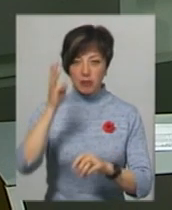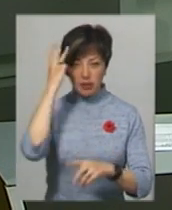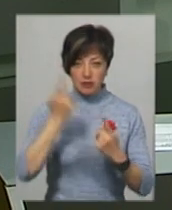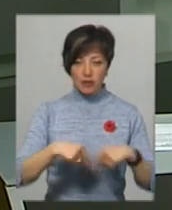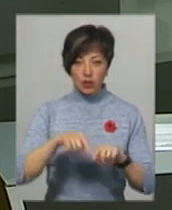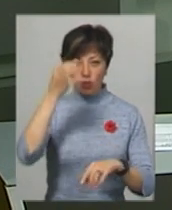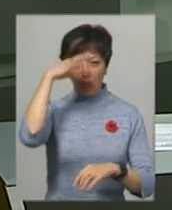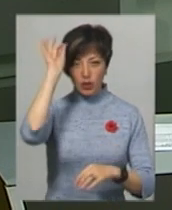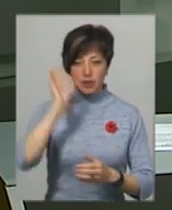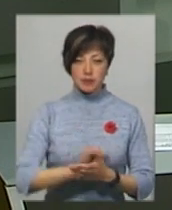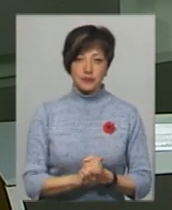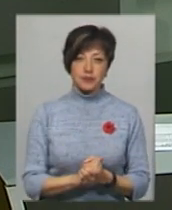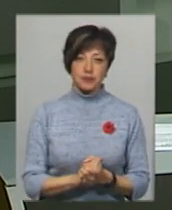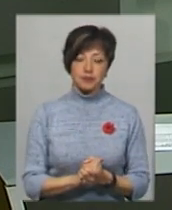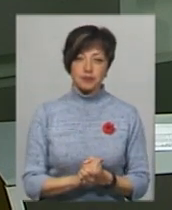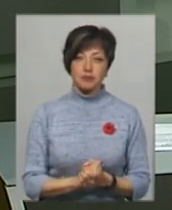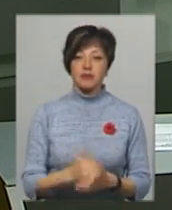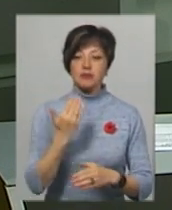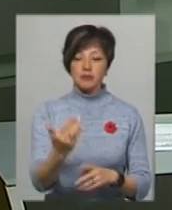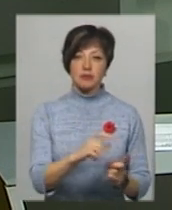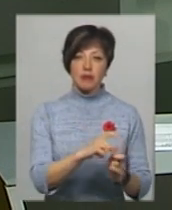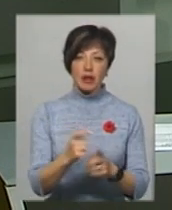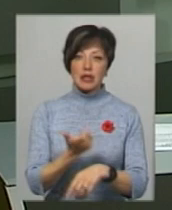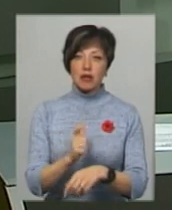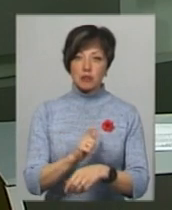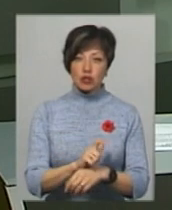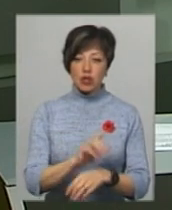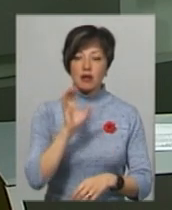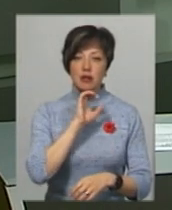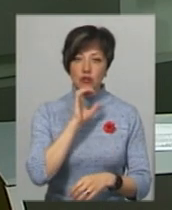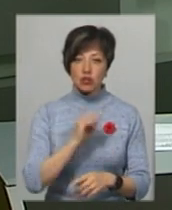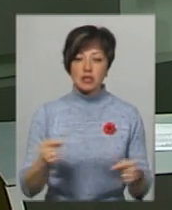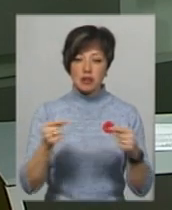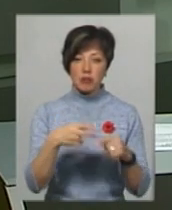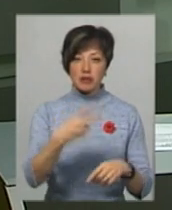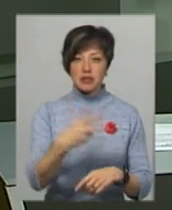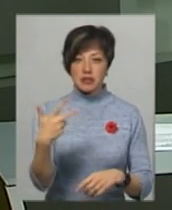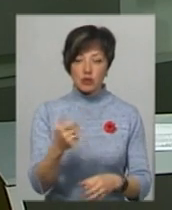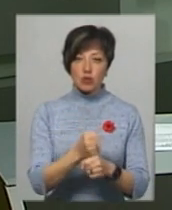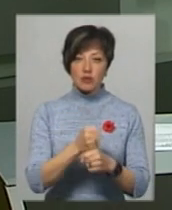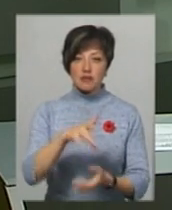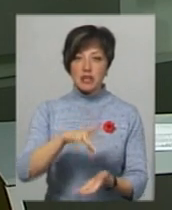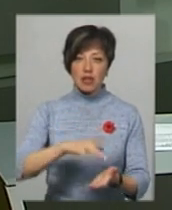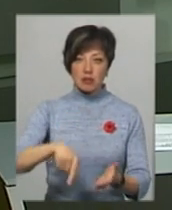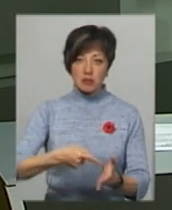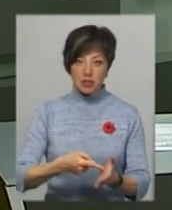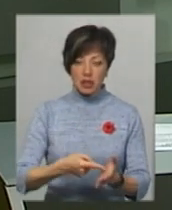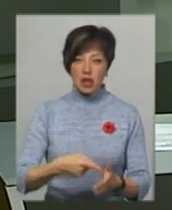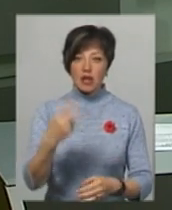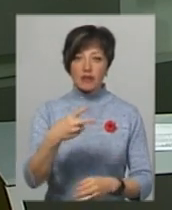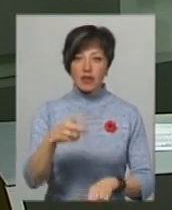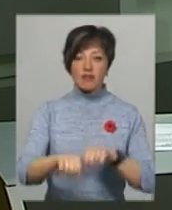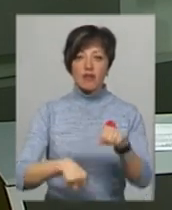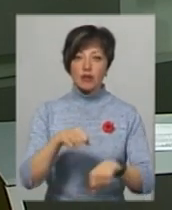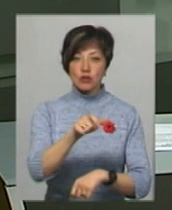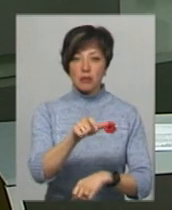відділу поліції Людмила Берестовська. За її словами, найбільше крадіжок, а саме 23, скоєно у центрі міста. 20